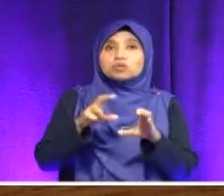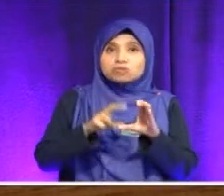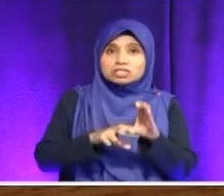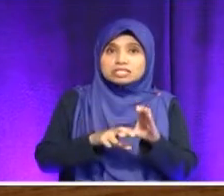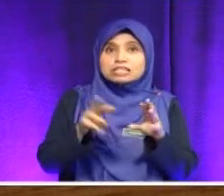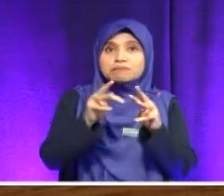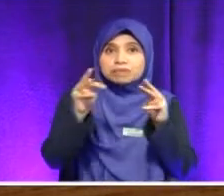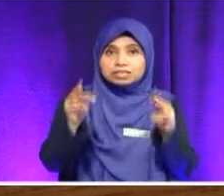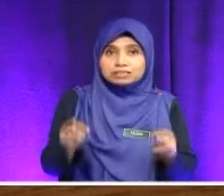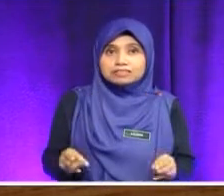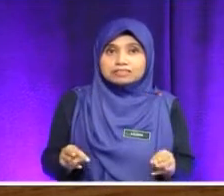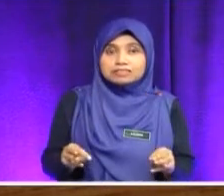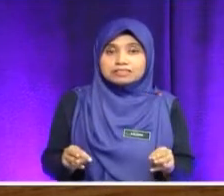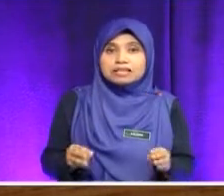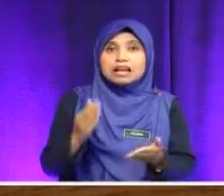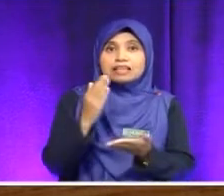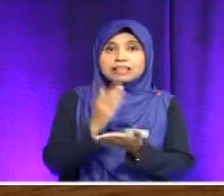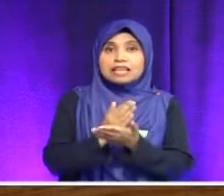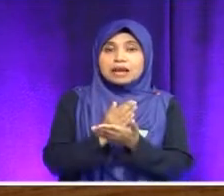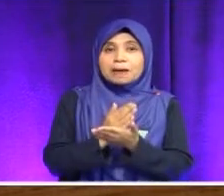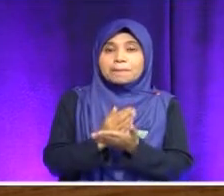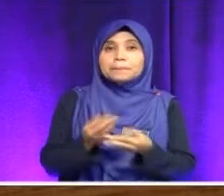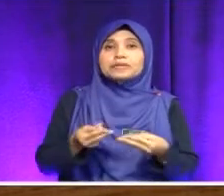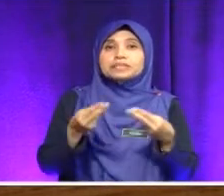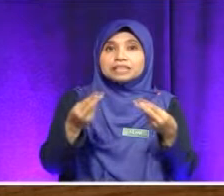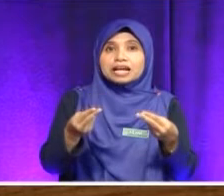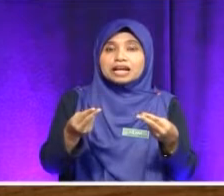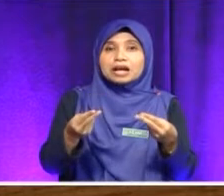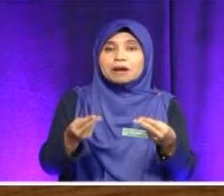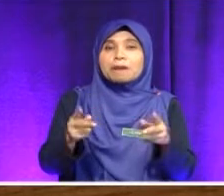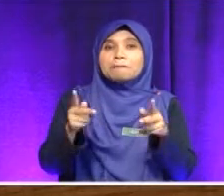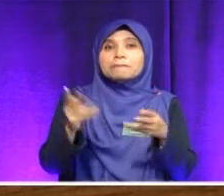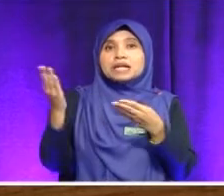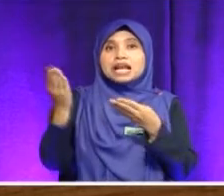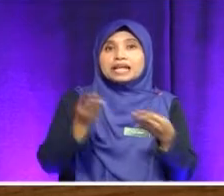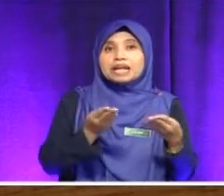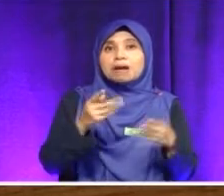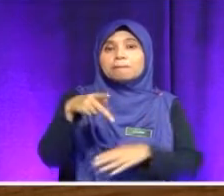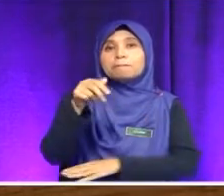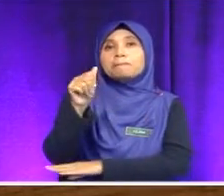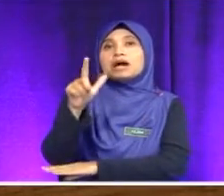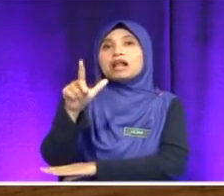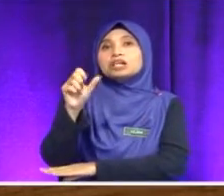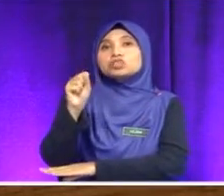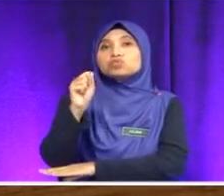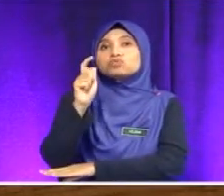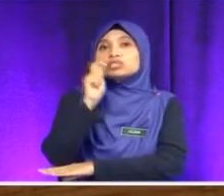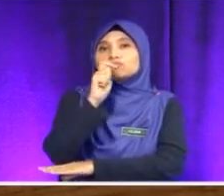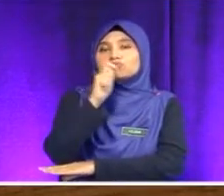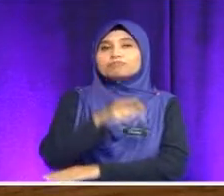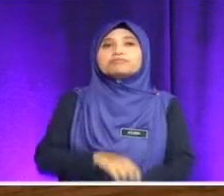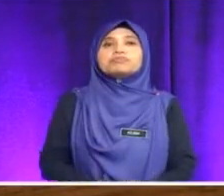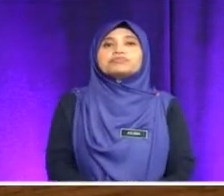meja hujan penyajian pelayan palsu dan juga troli guidon Oke untuk linen